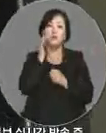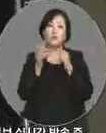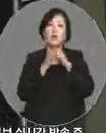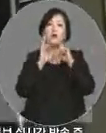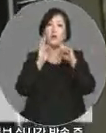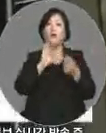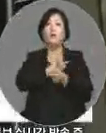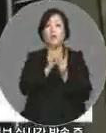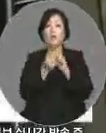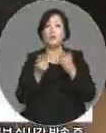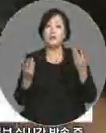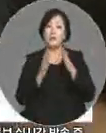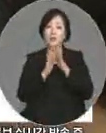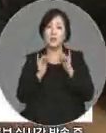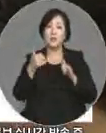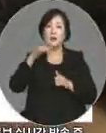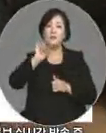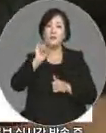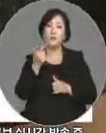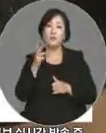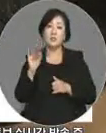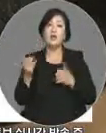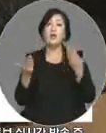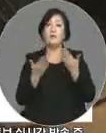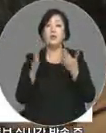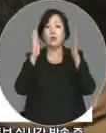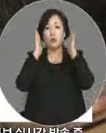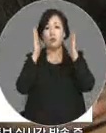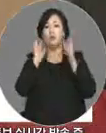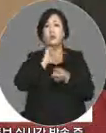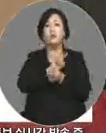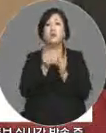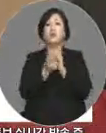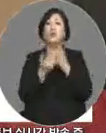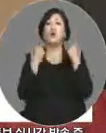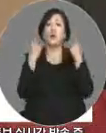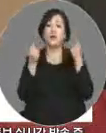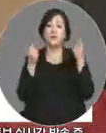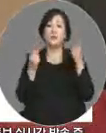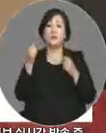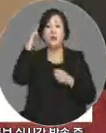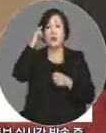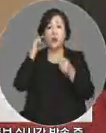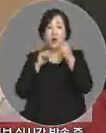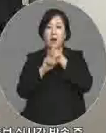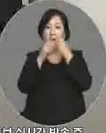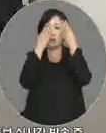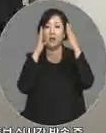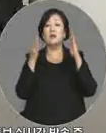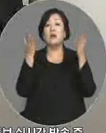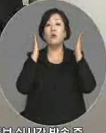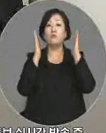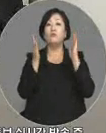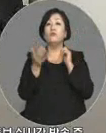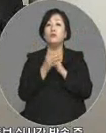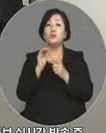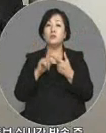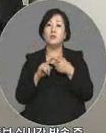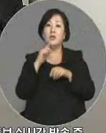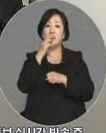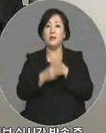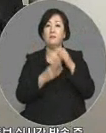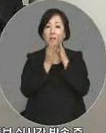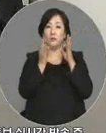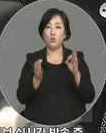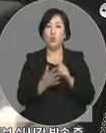광고 대행업체에 근무하는 손 씨는 일학습 병행제를 통해 3년간 울산 과학대에서 공부했습니다. 말 그대로